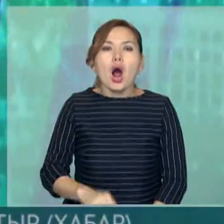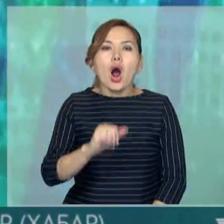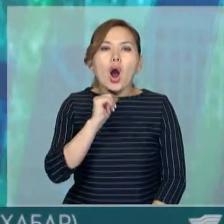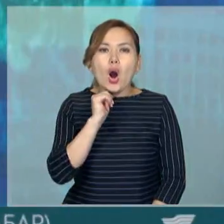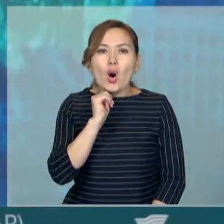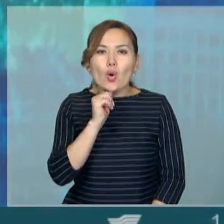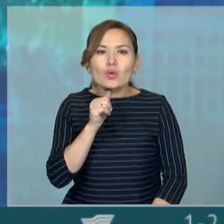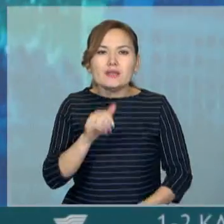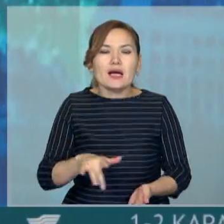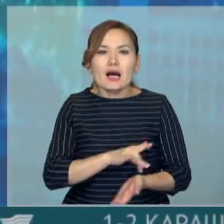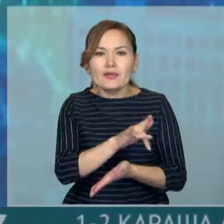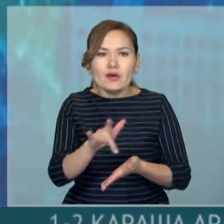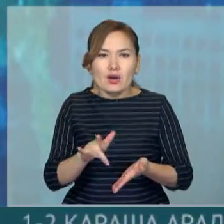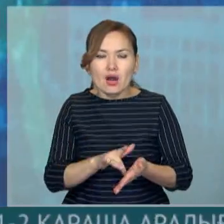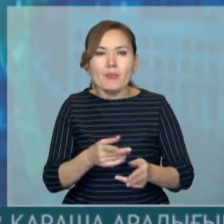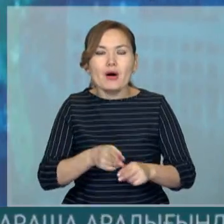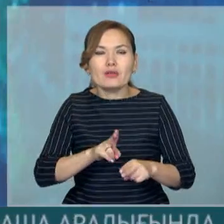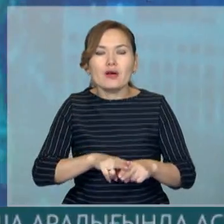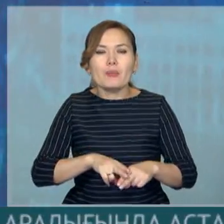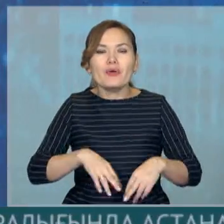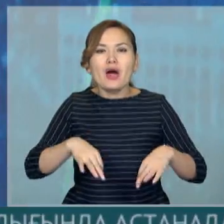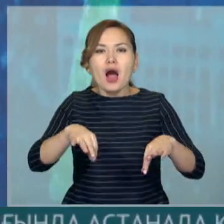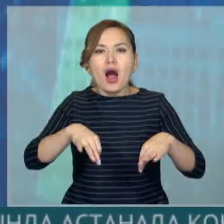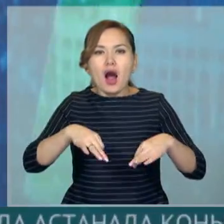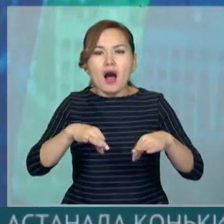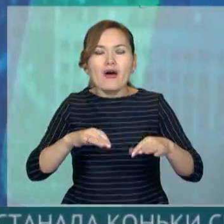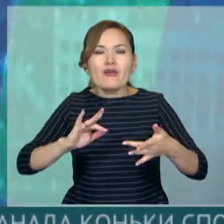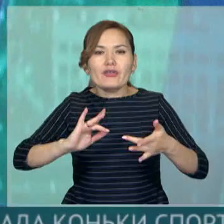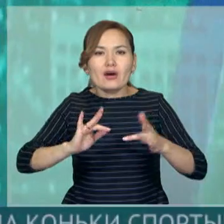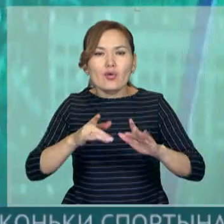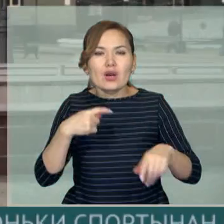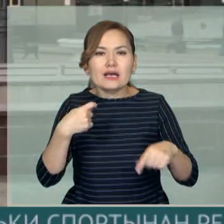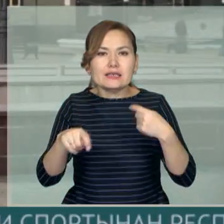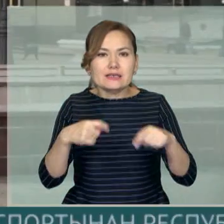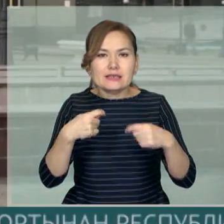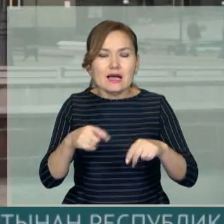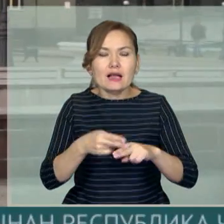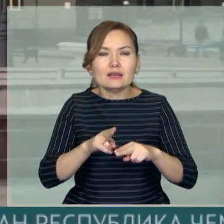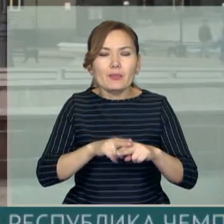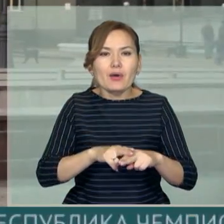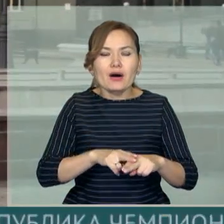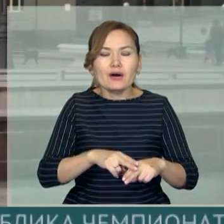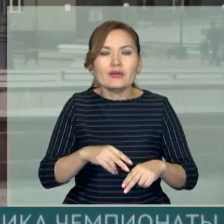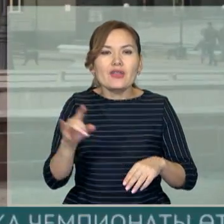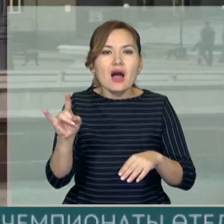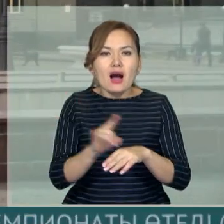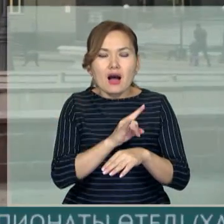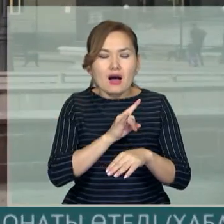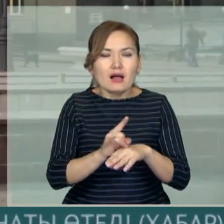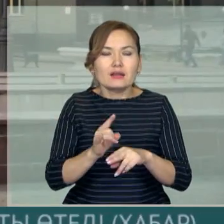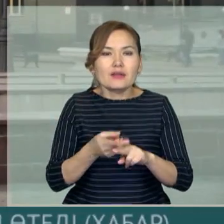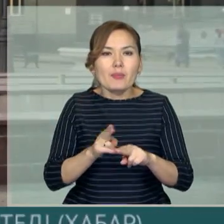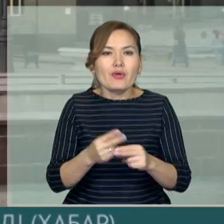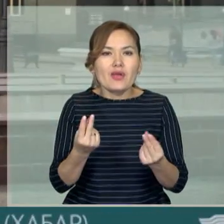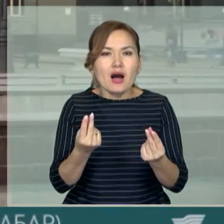Тағы бір заңсыз әрекет. Қостанайда автокөлік сататын сайттардың бір арқылы қолданушыларды алдап ақшаларын иеленіп кеткен алаяқ қолға түсті.